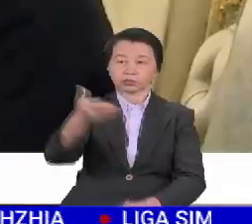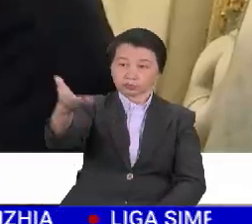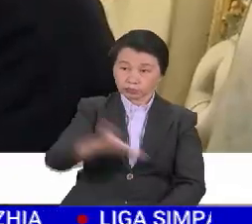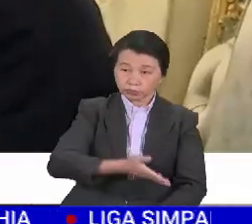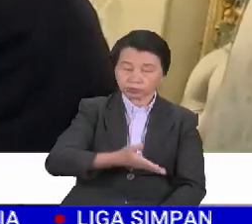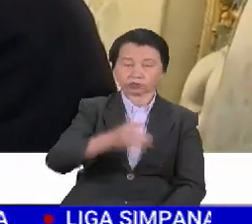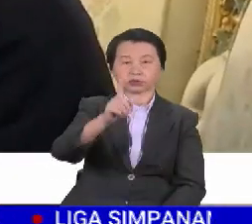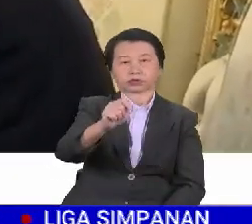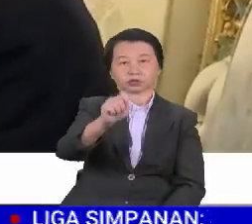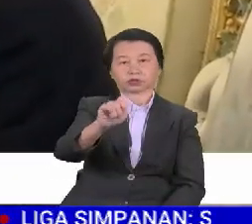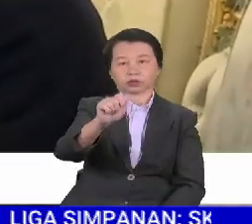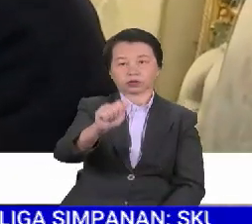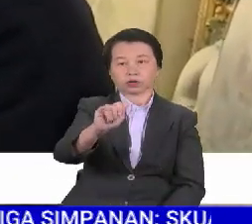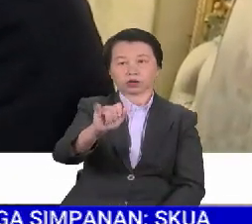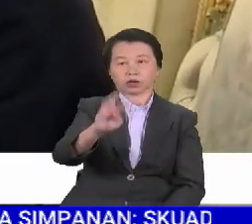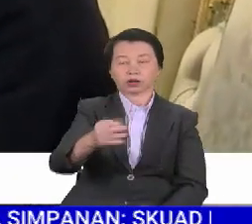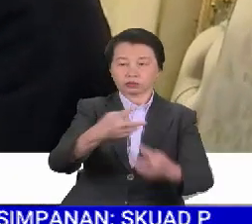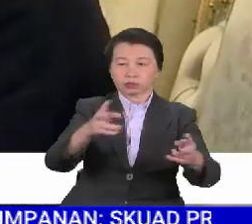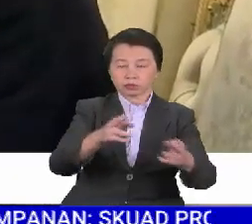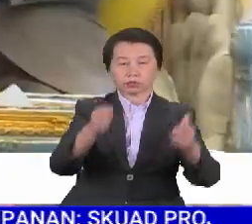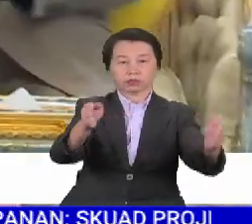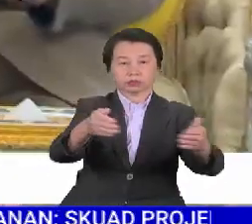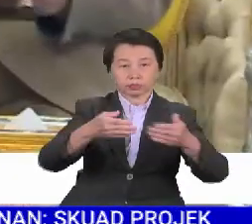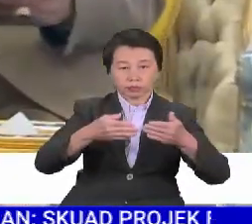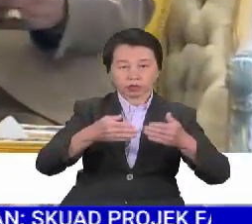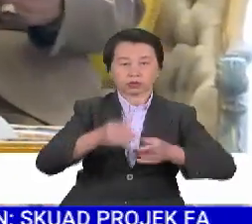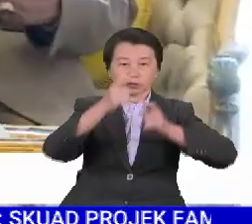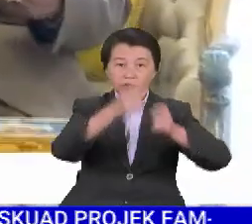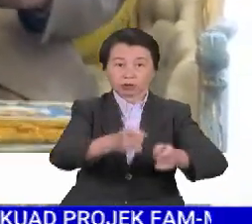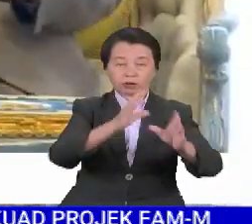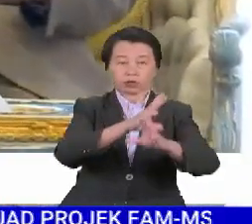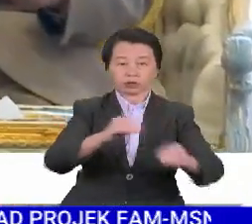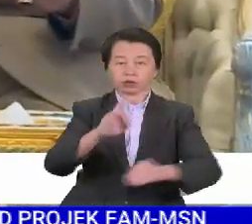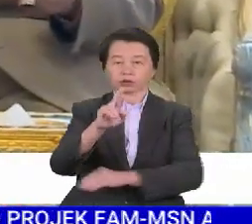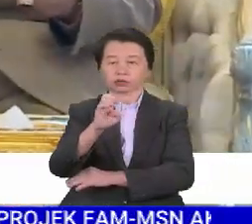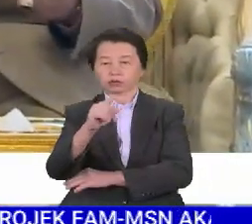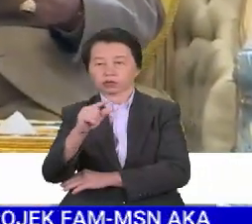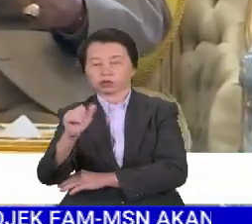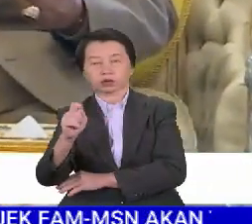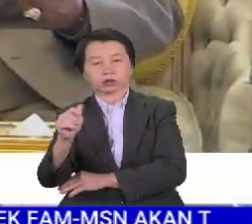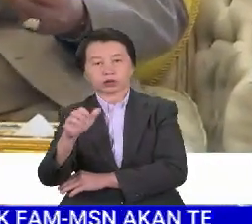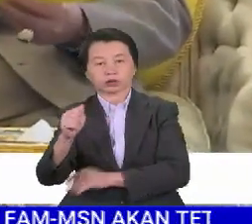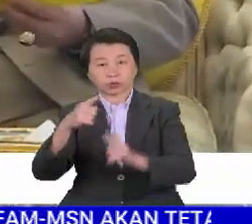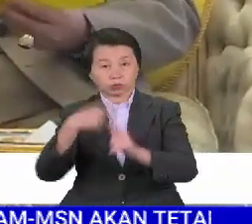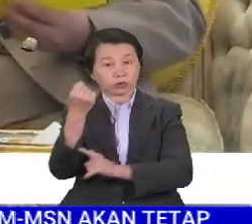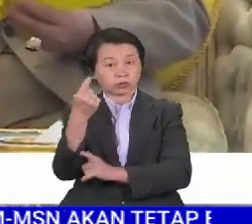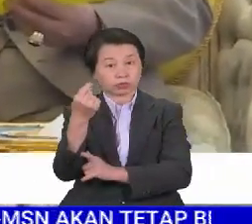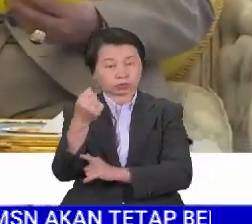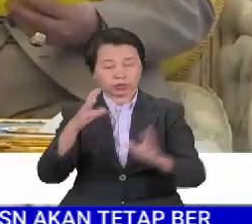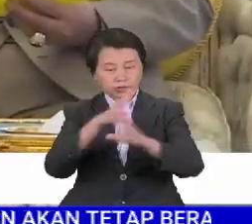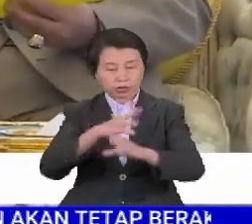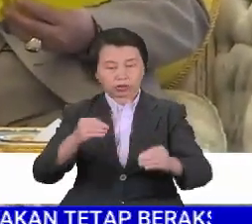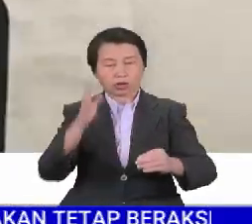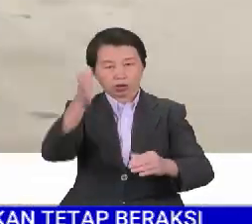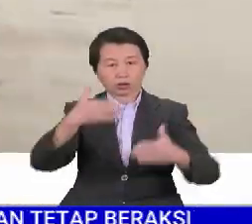Tun PN Sri Taib bagi merasmikan majlis penutupan dan penyampaian hadiah Sarawak Regatta pada 6 November nanti. Sarawak Regatta